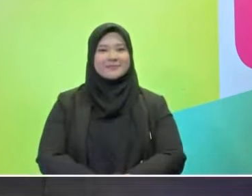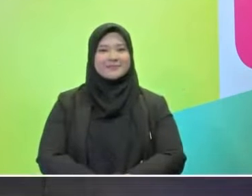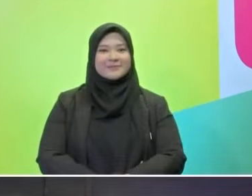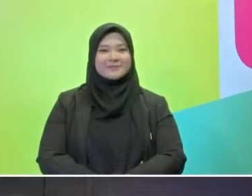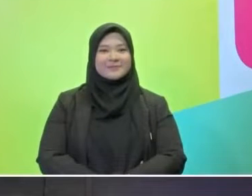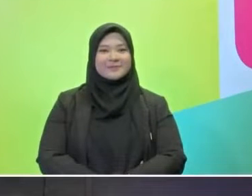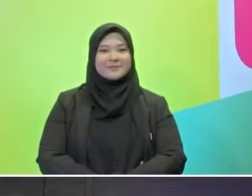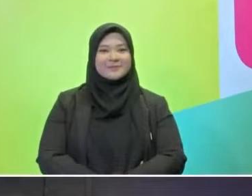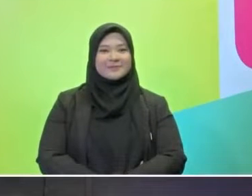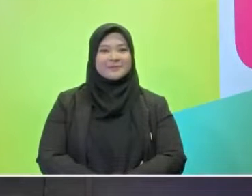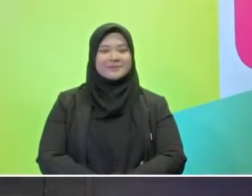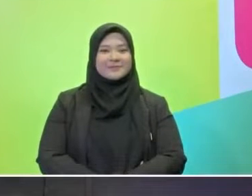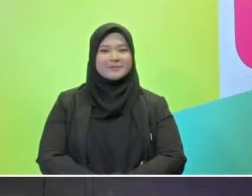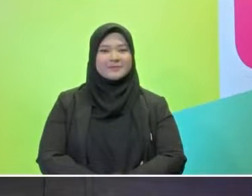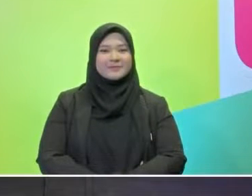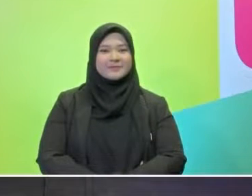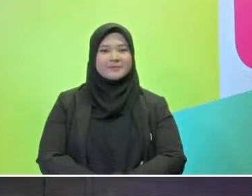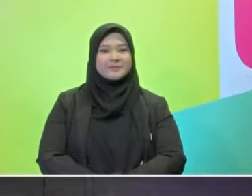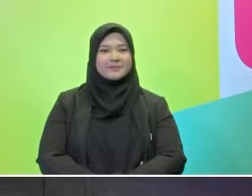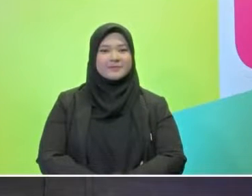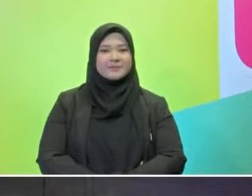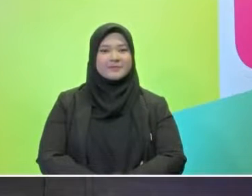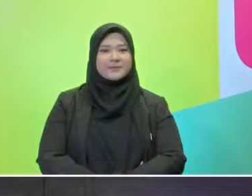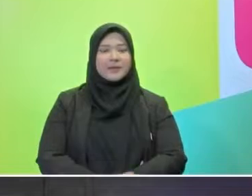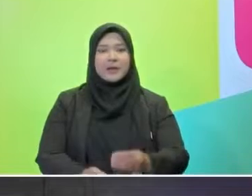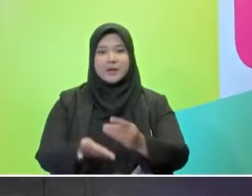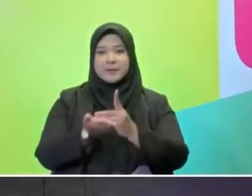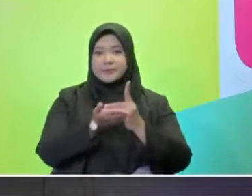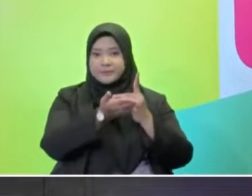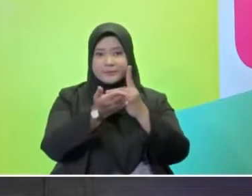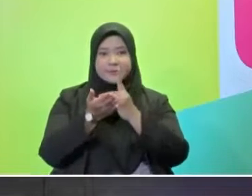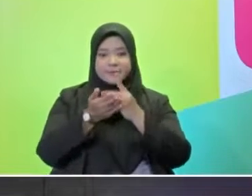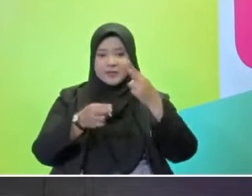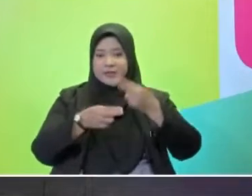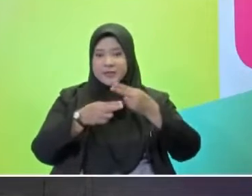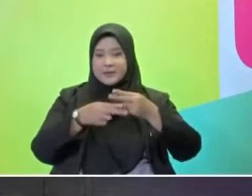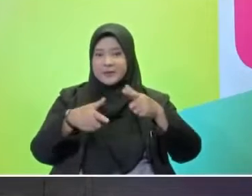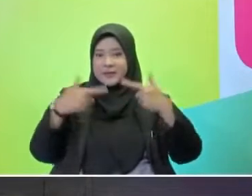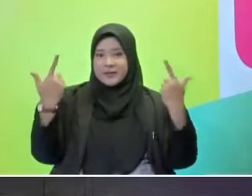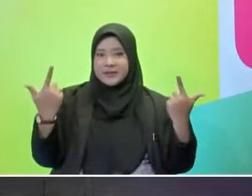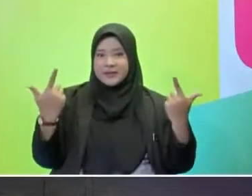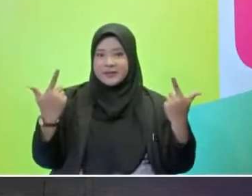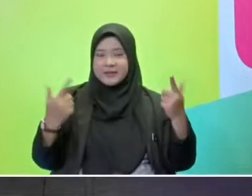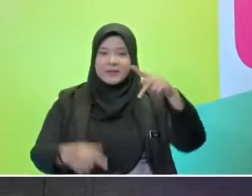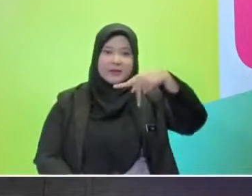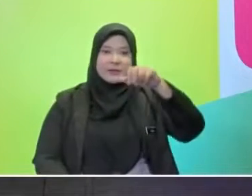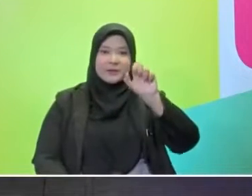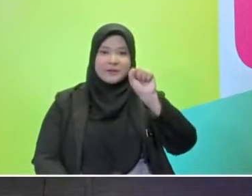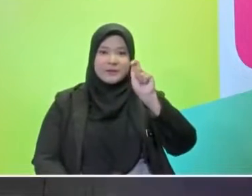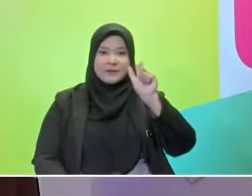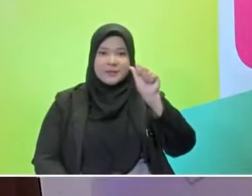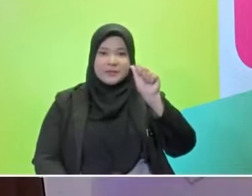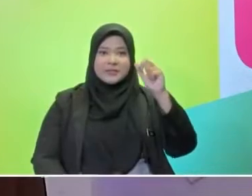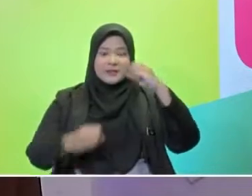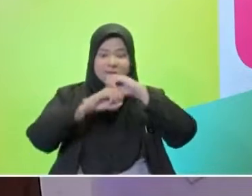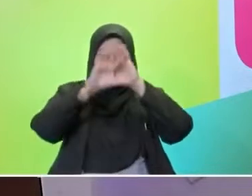kita ataupun Deepawali ini dipenangkan pesta cahaya. Wah, kan? Okey. Yang